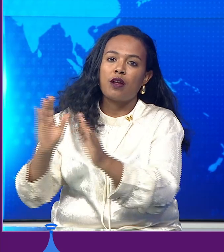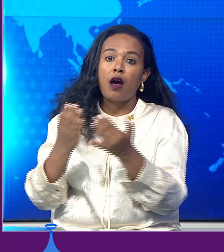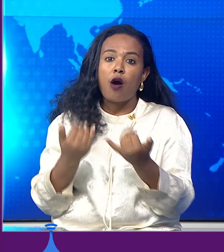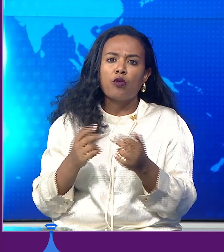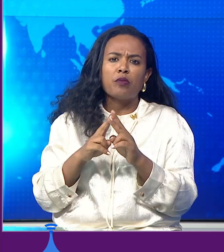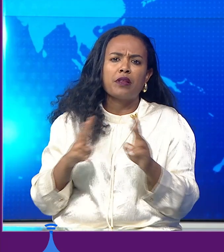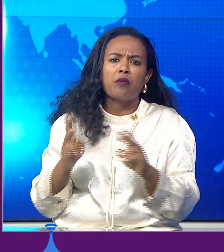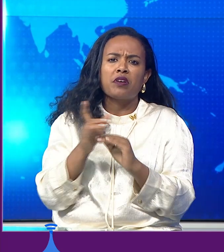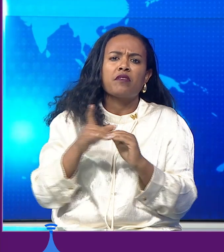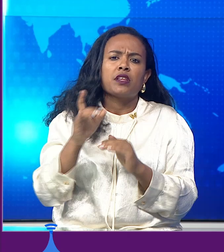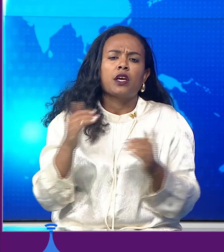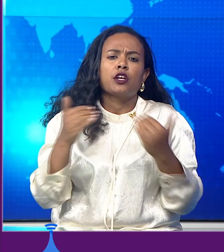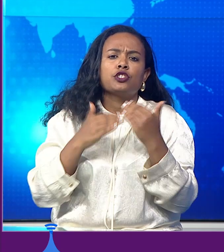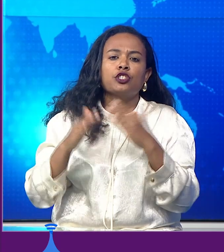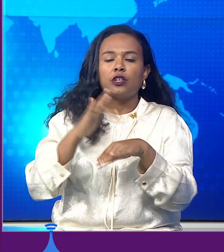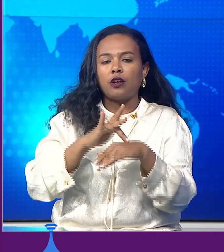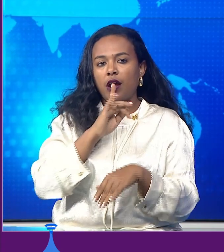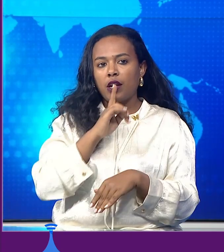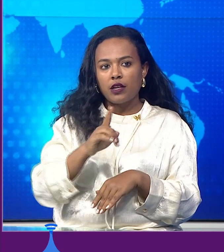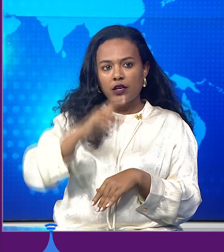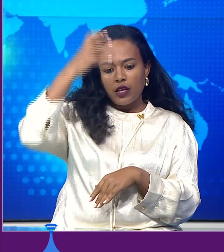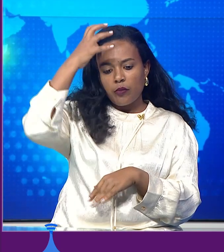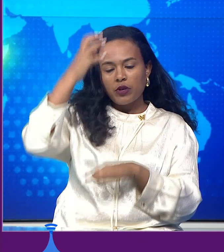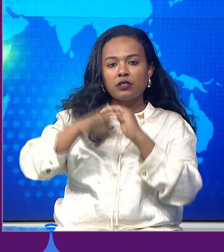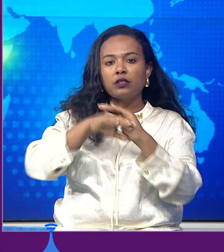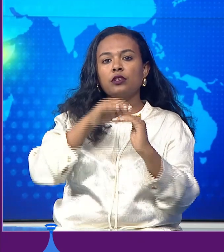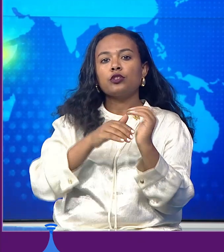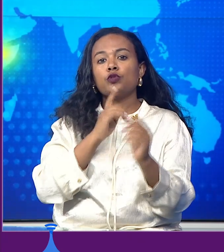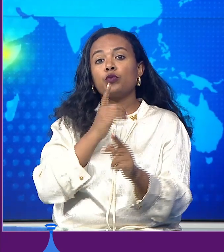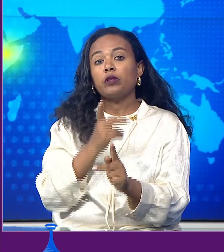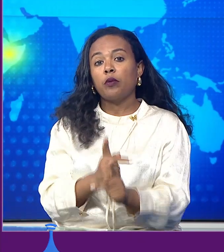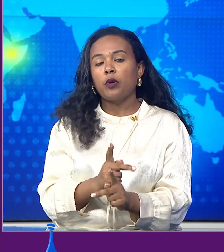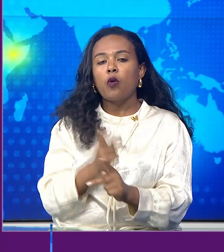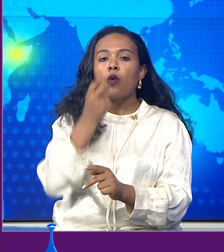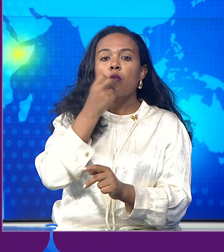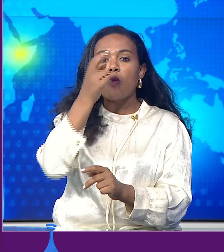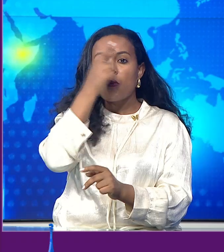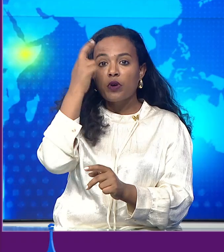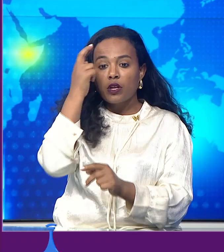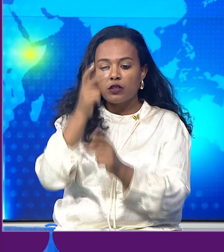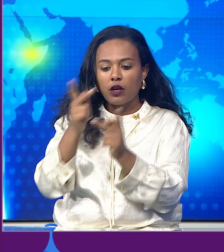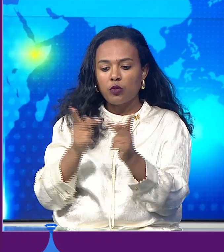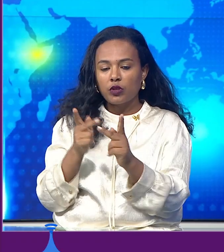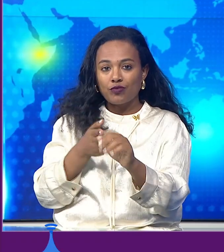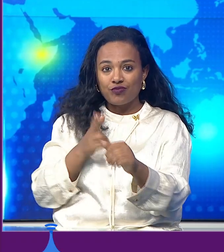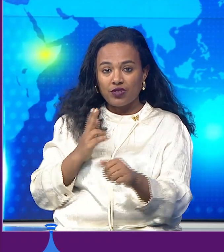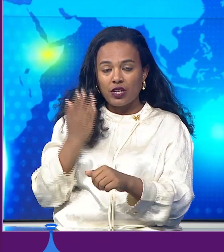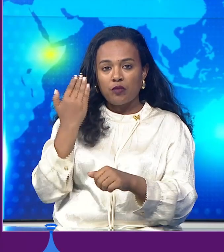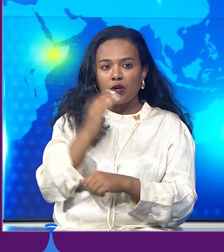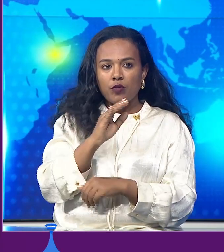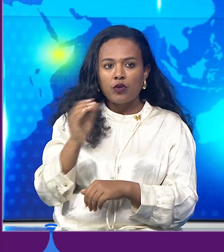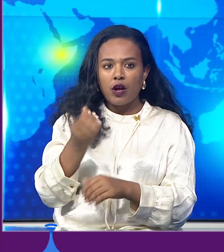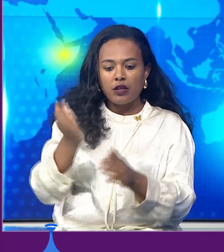በጣም ከፍተኛ ችግር ላይ ያለነው የመንግስትን እጅ ነው የምንጠብቀው። በውሃው ምክንያት ከቀያቸው ተፈናቅለው የነበሩና